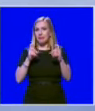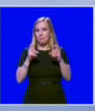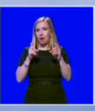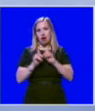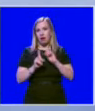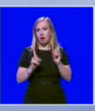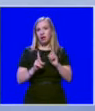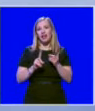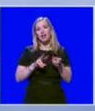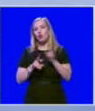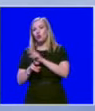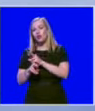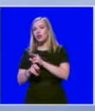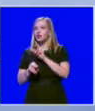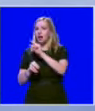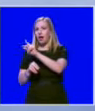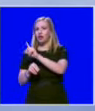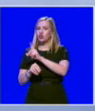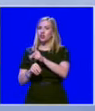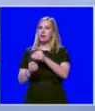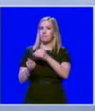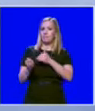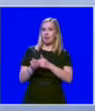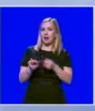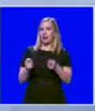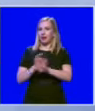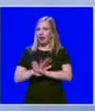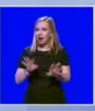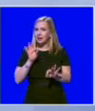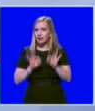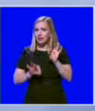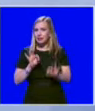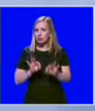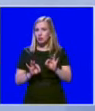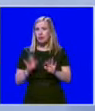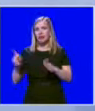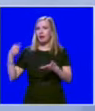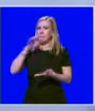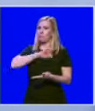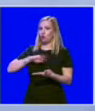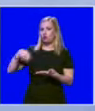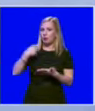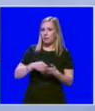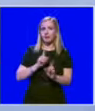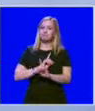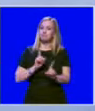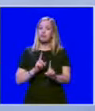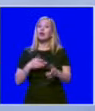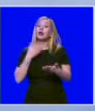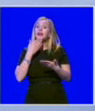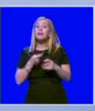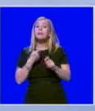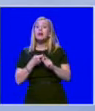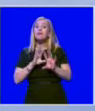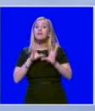пред някой, който евентуално след това да му плаща за това, че е гласувал за партията, която му е платила. Така че ние